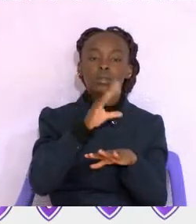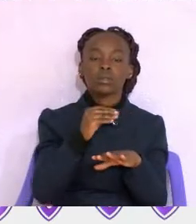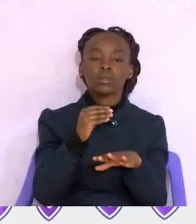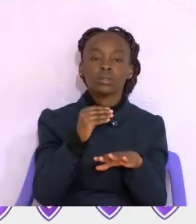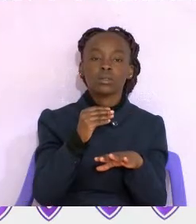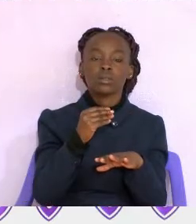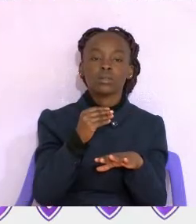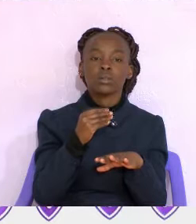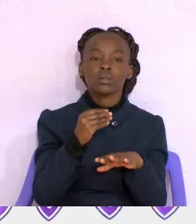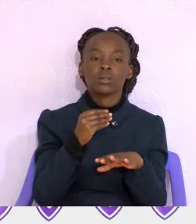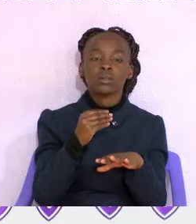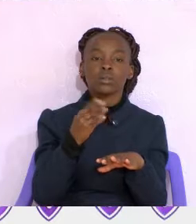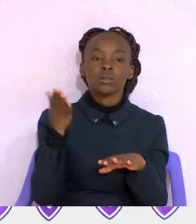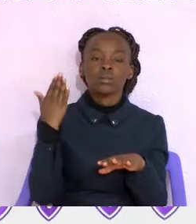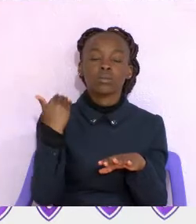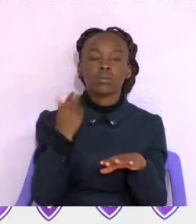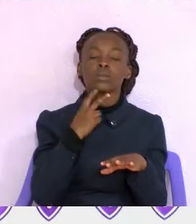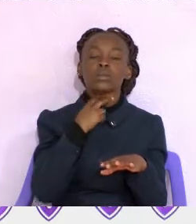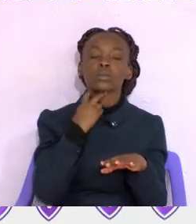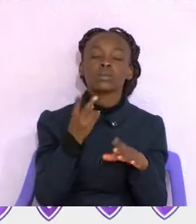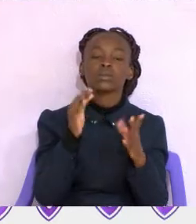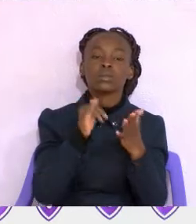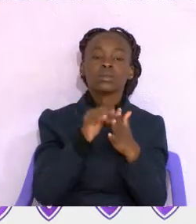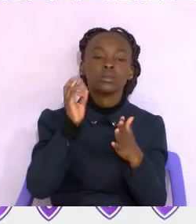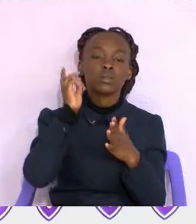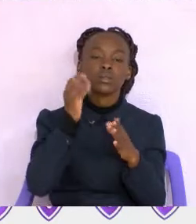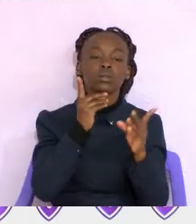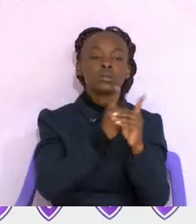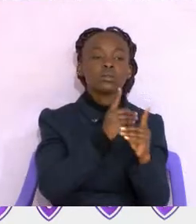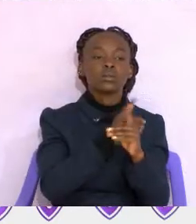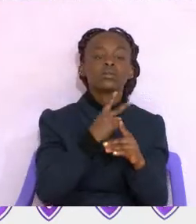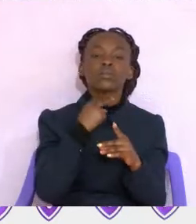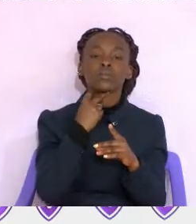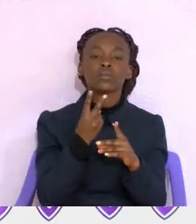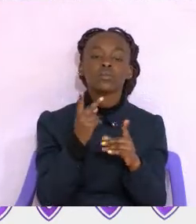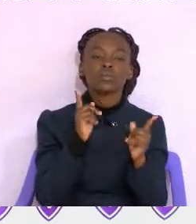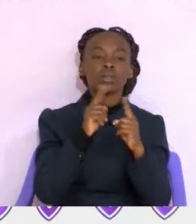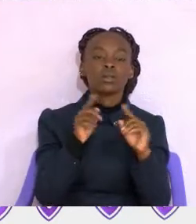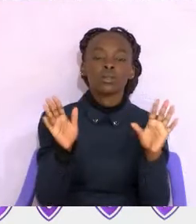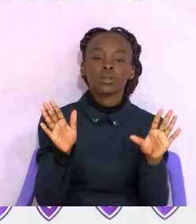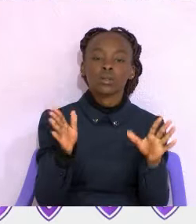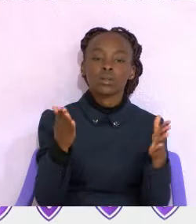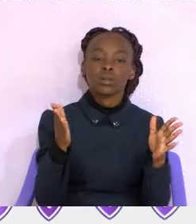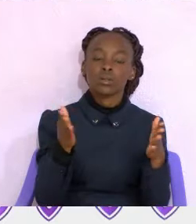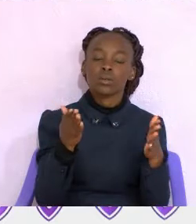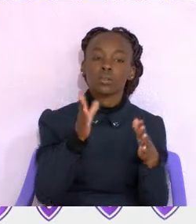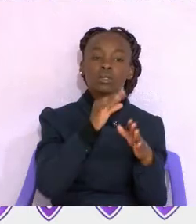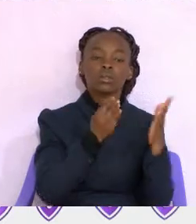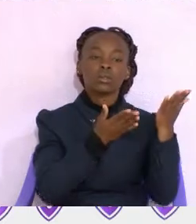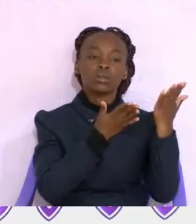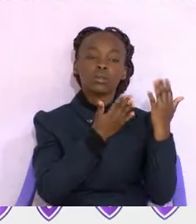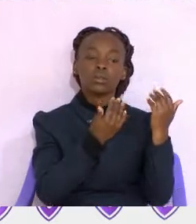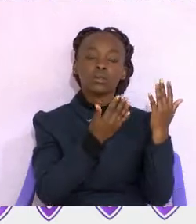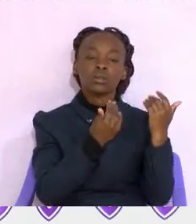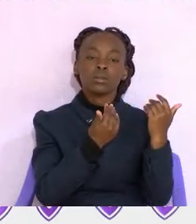ni sauti tofauti. Akakuwa ni sauti ya kuatia wengine moyo. Akakuwa ni sauti ya kuwasaidia wengine. Kwa hiyo hapa